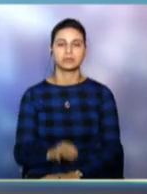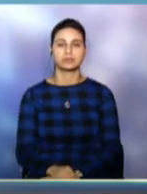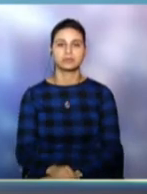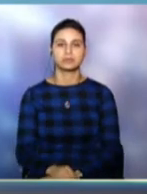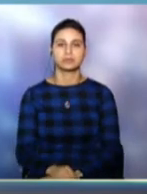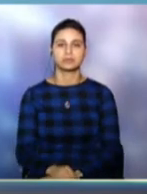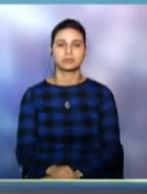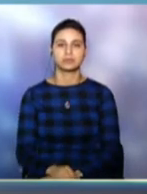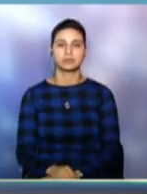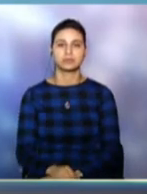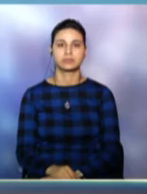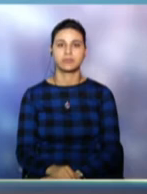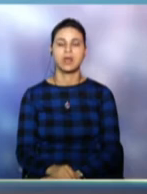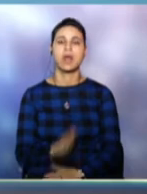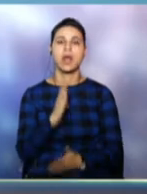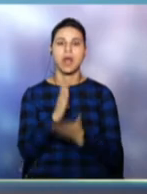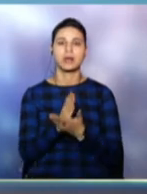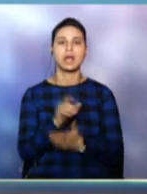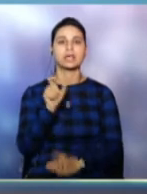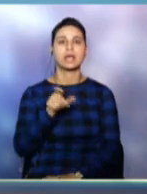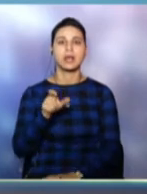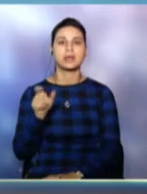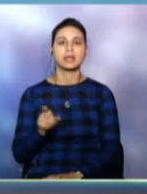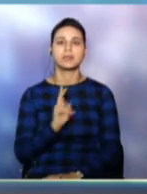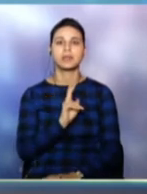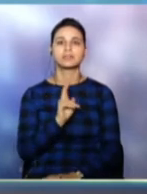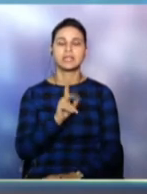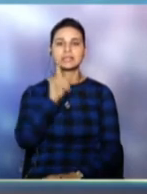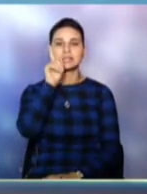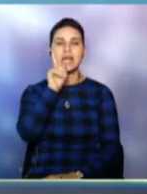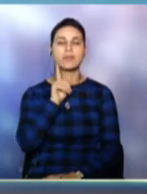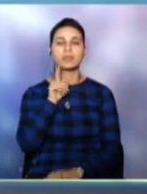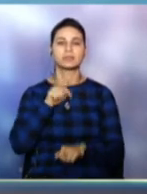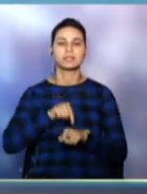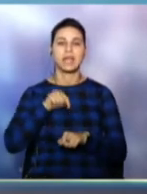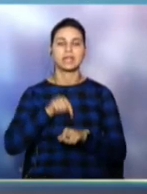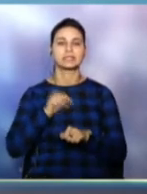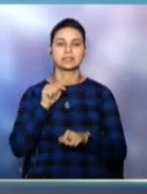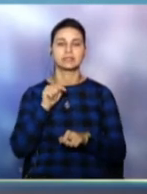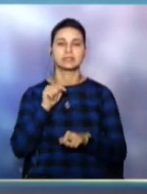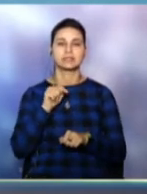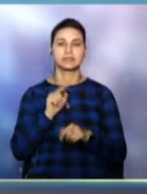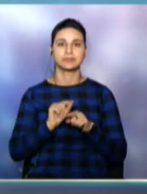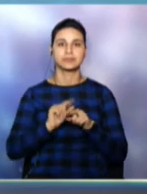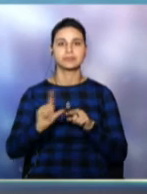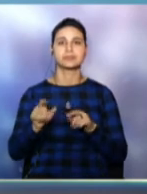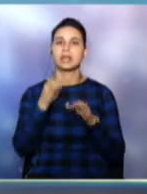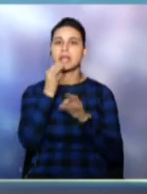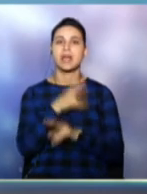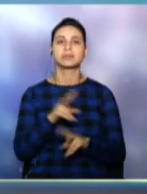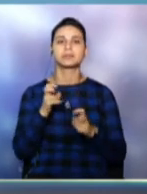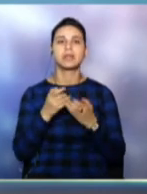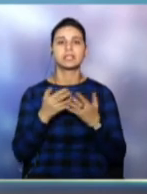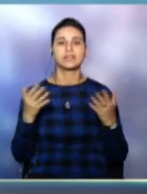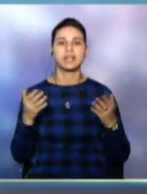და არიან ადამიანები, რომლებსაც სიამოვნების განცდის მაგენერირებელი ნებისმიერი